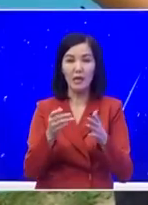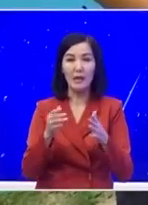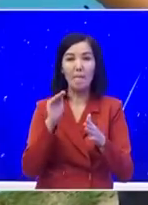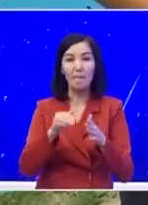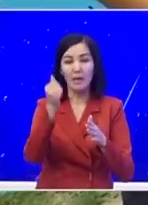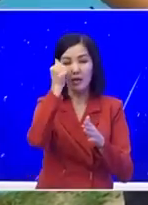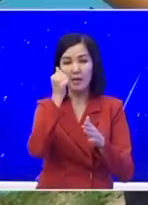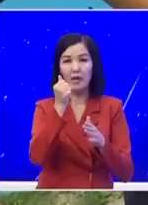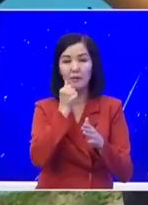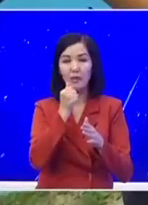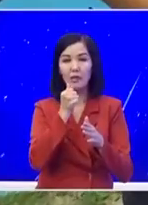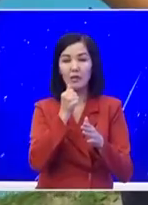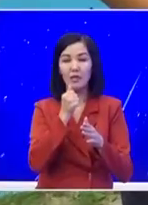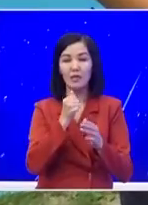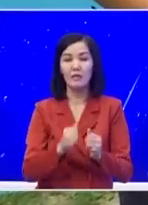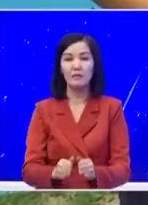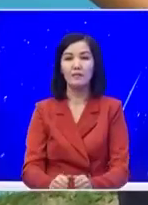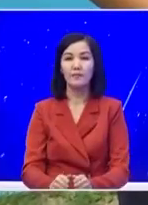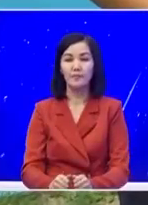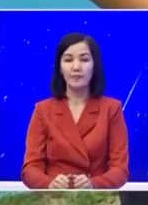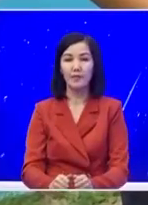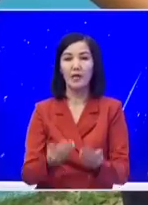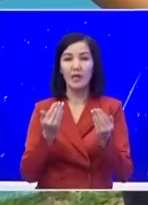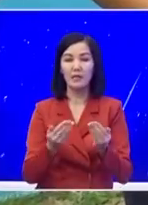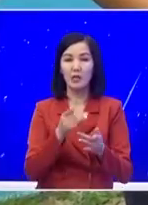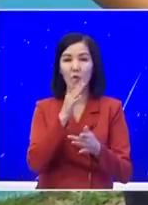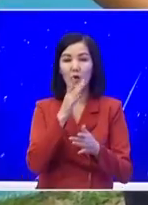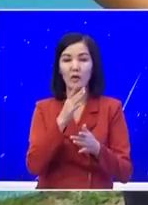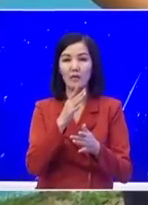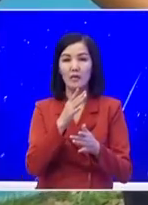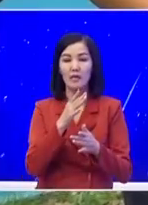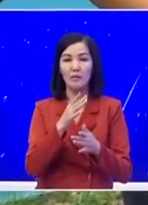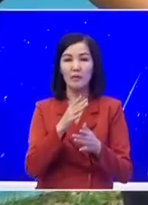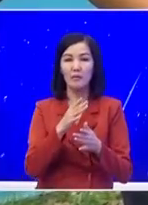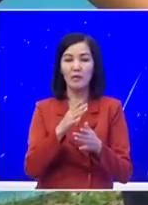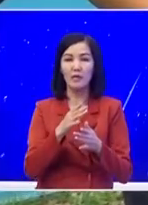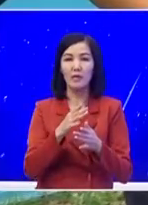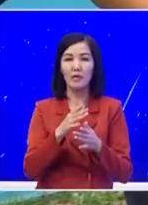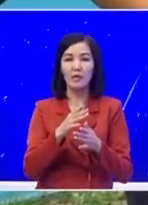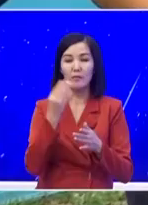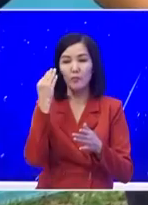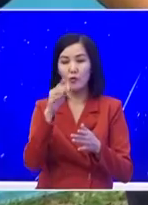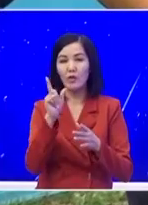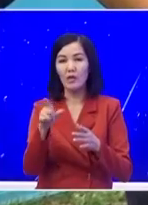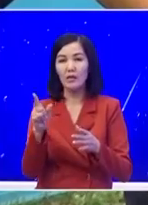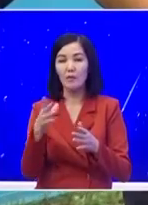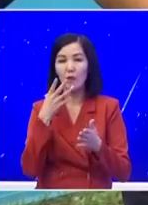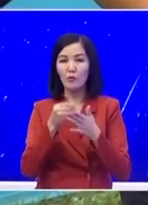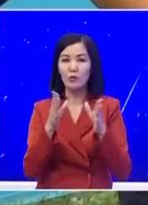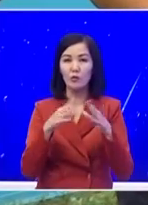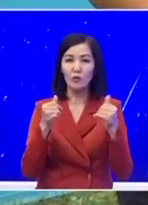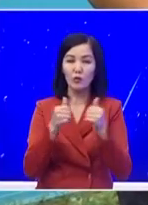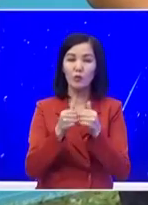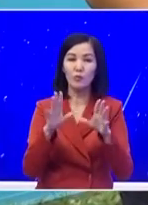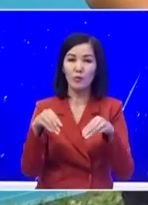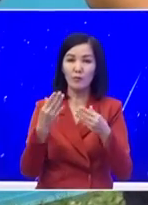тағала ол кісілердің жұмыстарына береке берсін. Өйткені мына заманда біреудің қайғысын біреу бөліспек түгілі, әркім өз балапан басымен тұрымтай